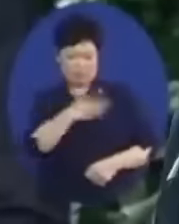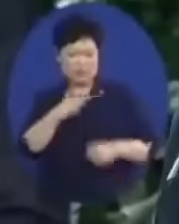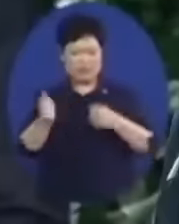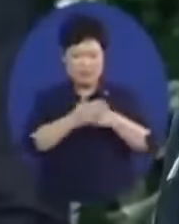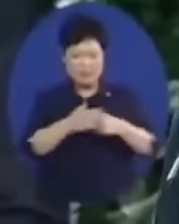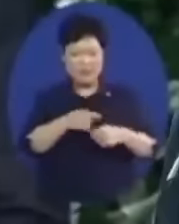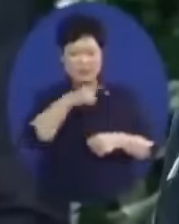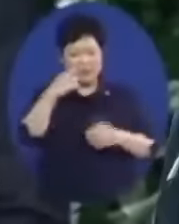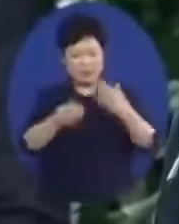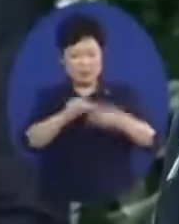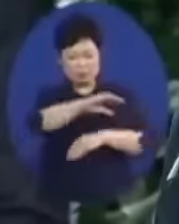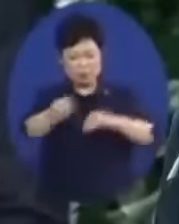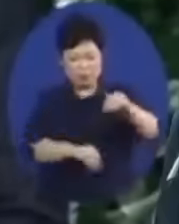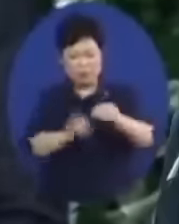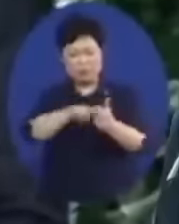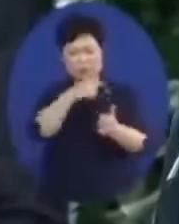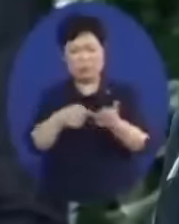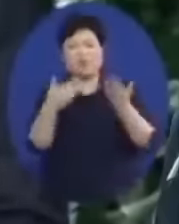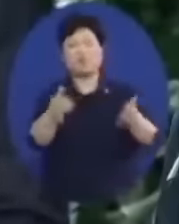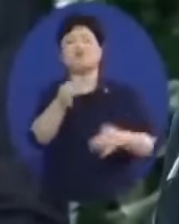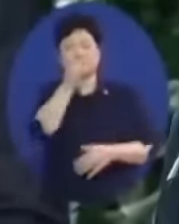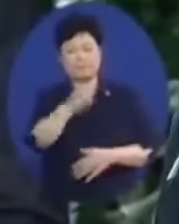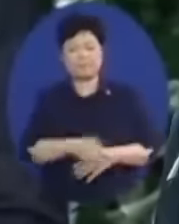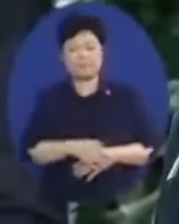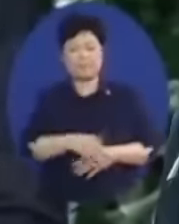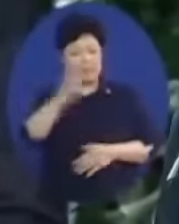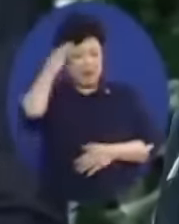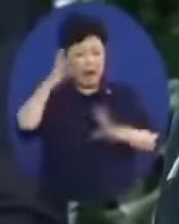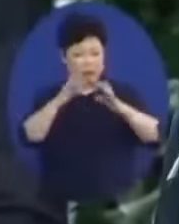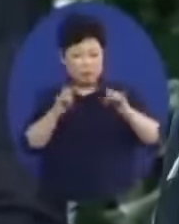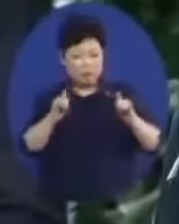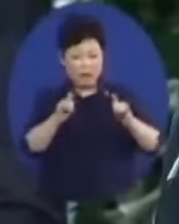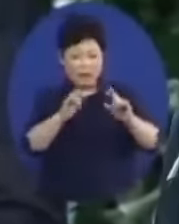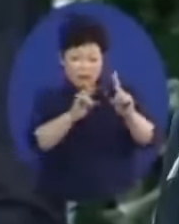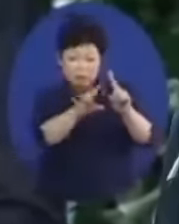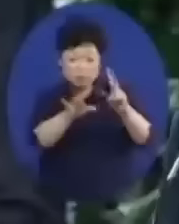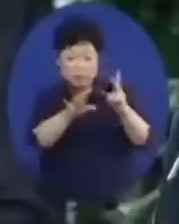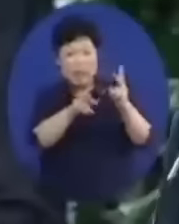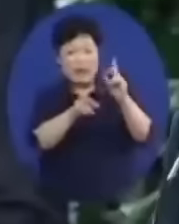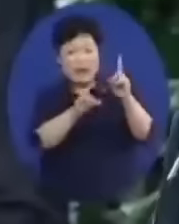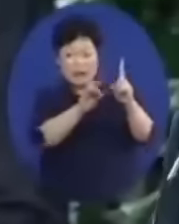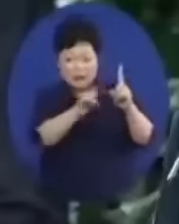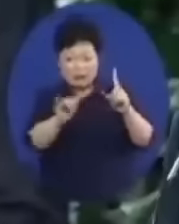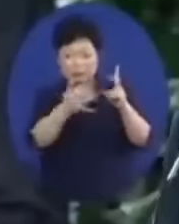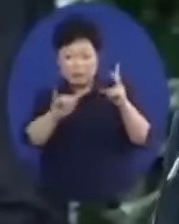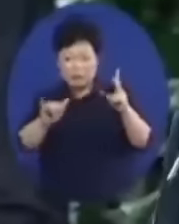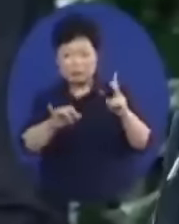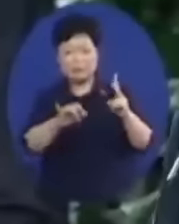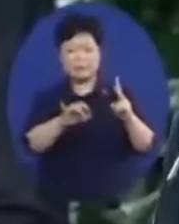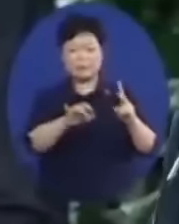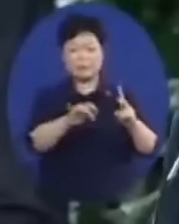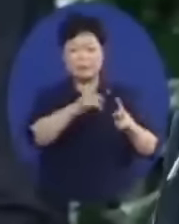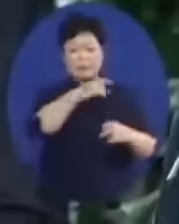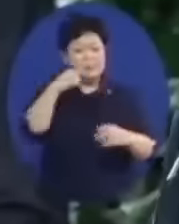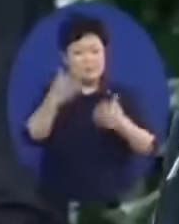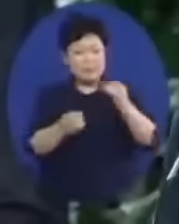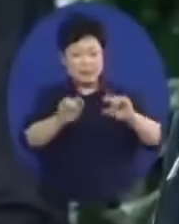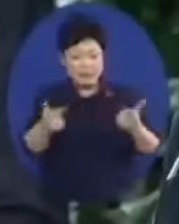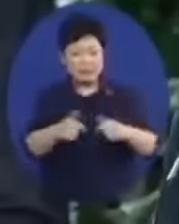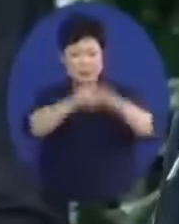그 빚을 갚아줄 수가 있는 것입니다. 한두 사람의 빚이 아니라 온 인류의 죄의